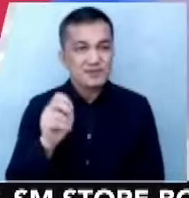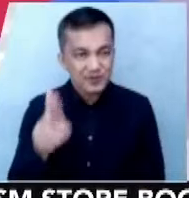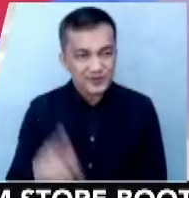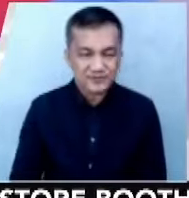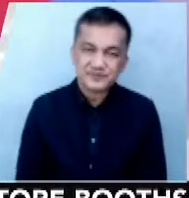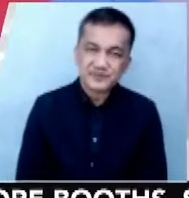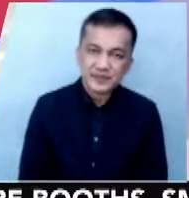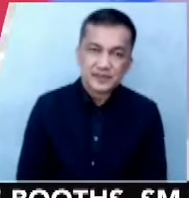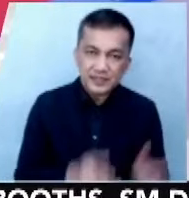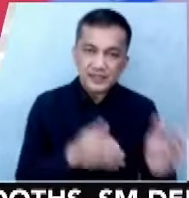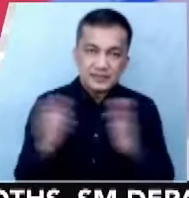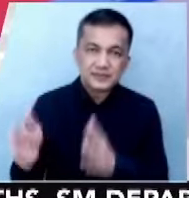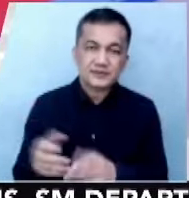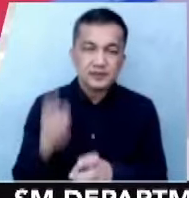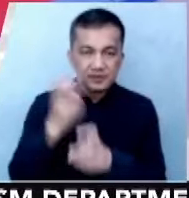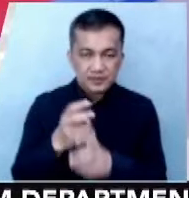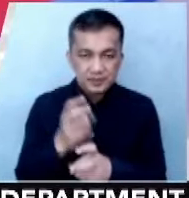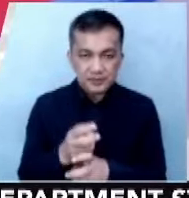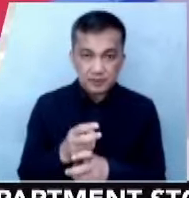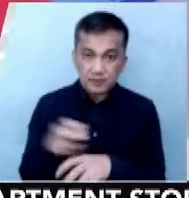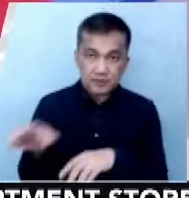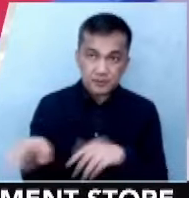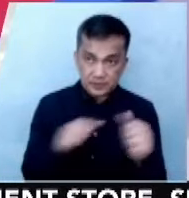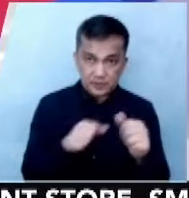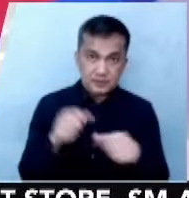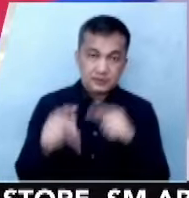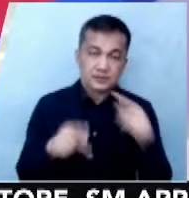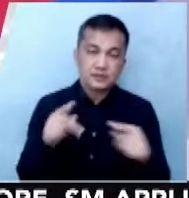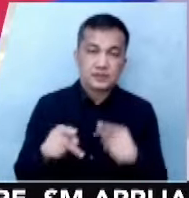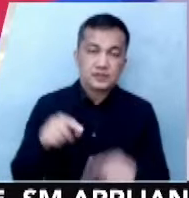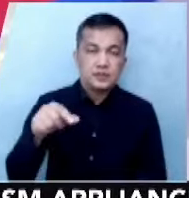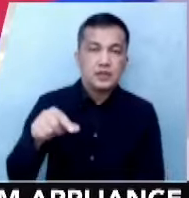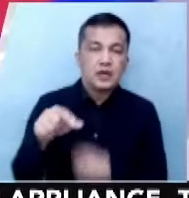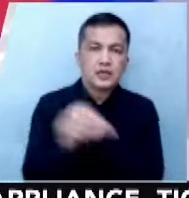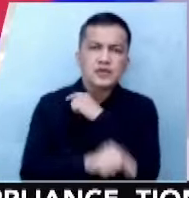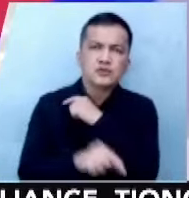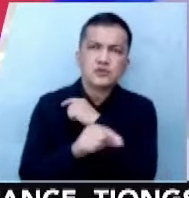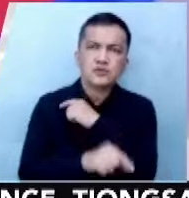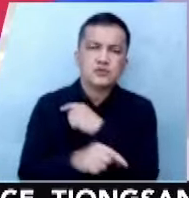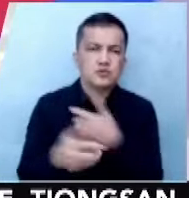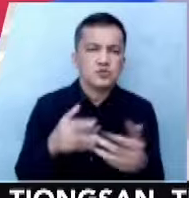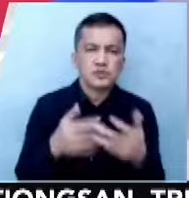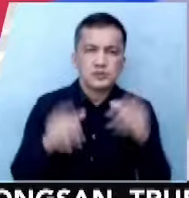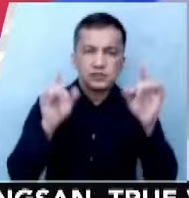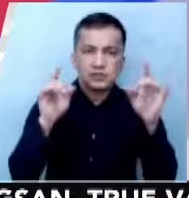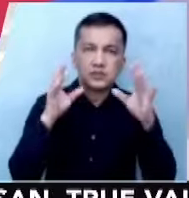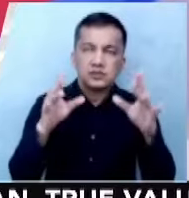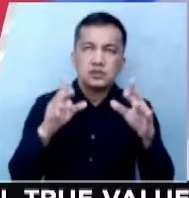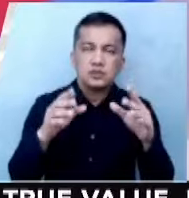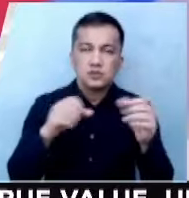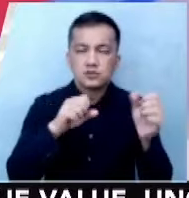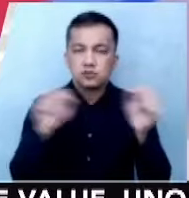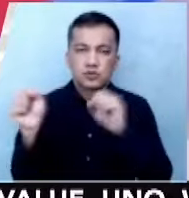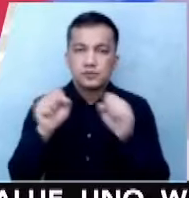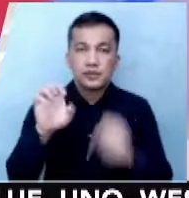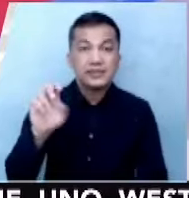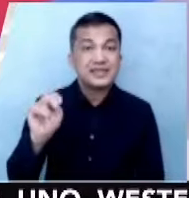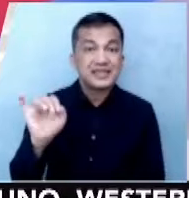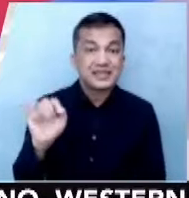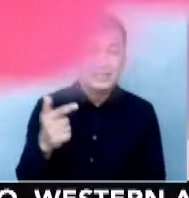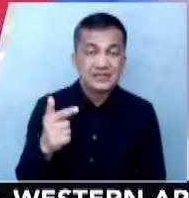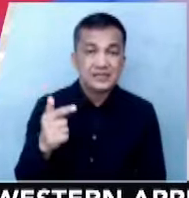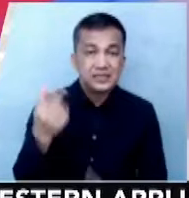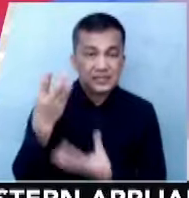Samantala, pahirapan naman ang pagpapalikas ng ilang residente sa Quezon sa kabila ng banta ng Bagyong Enteng. Ang latest live